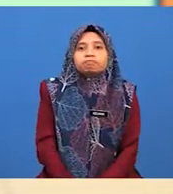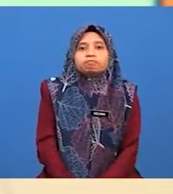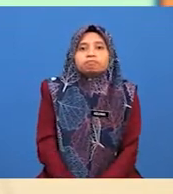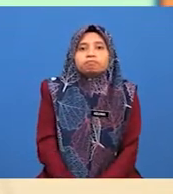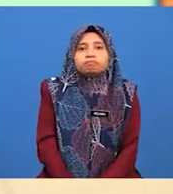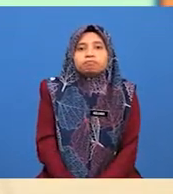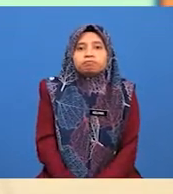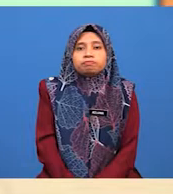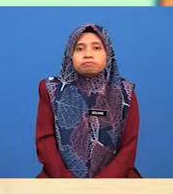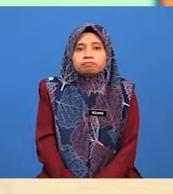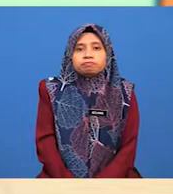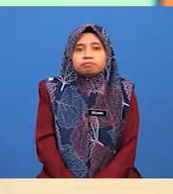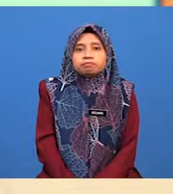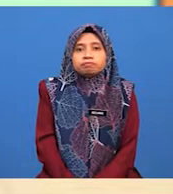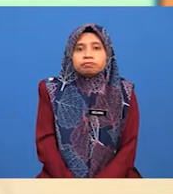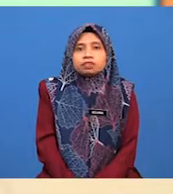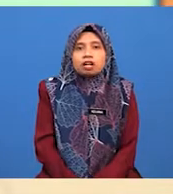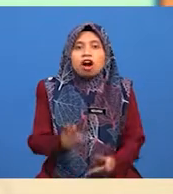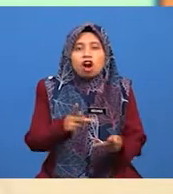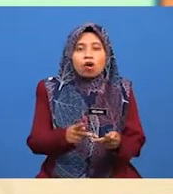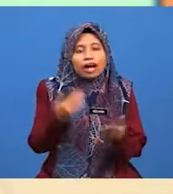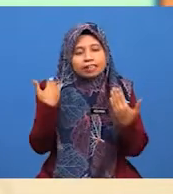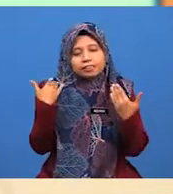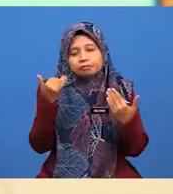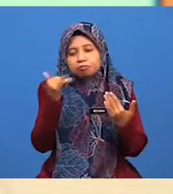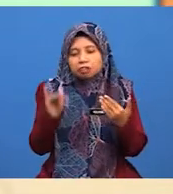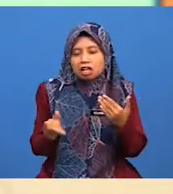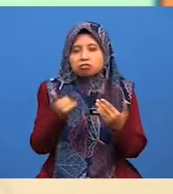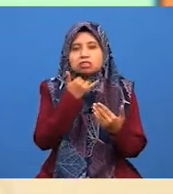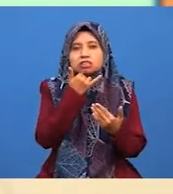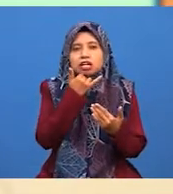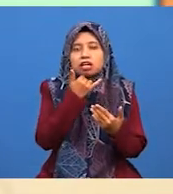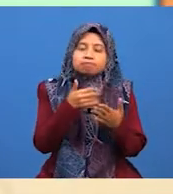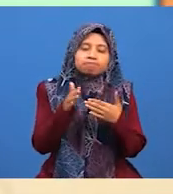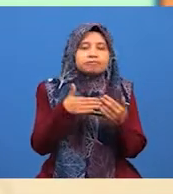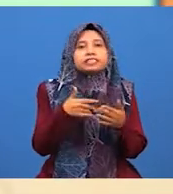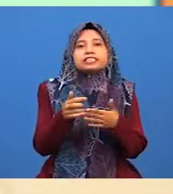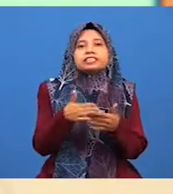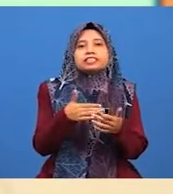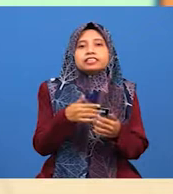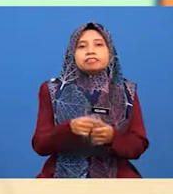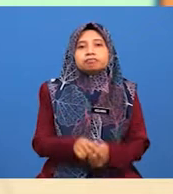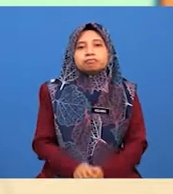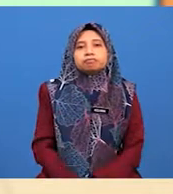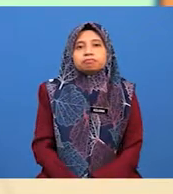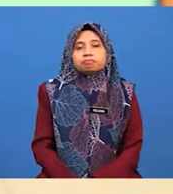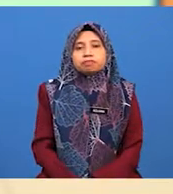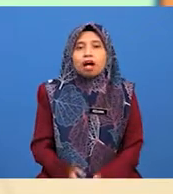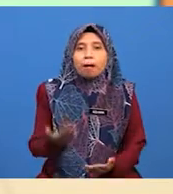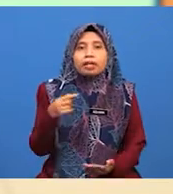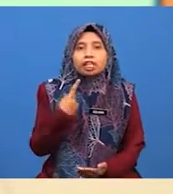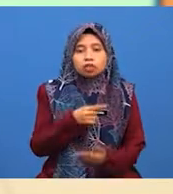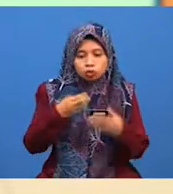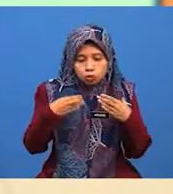betul. Bagi yang tidak dapat menjawab dengan betul, jangan kecewa. Mari